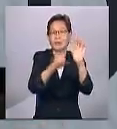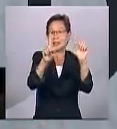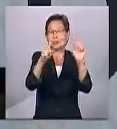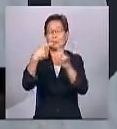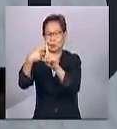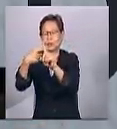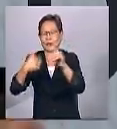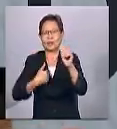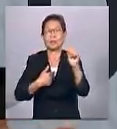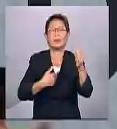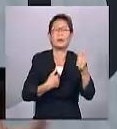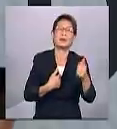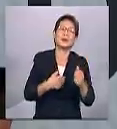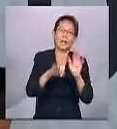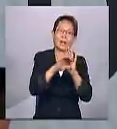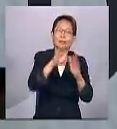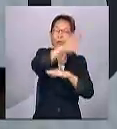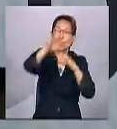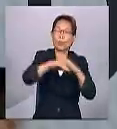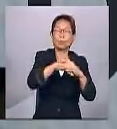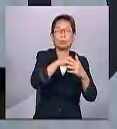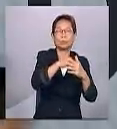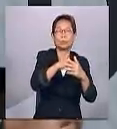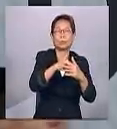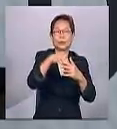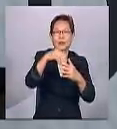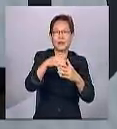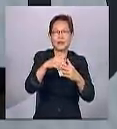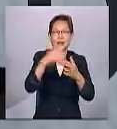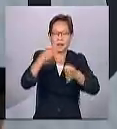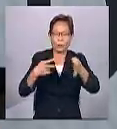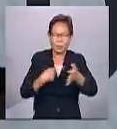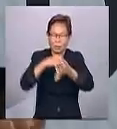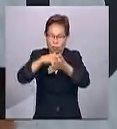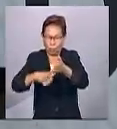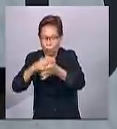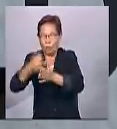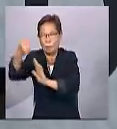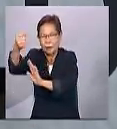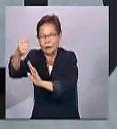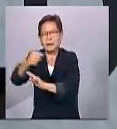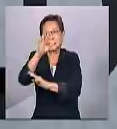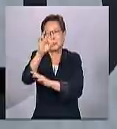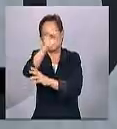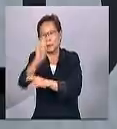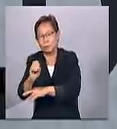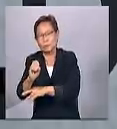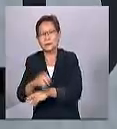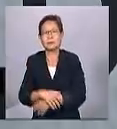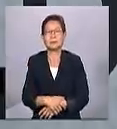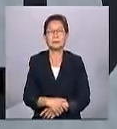9% lah. Kalau kita ambilkan semua, 7%. Tapi kalau kita tolak yang pending, 9%.